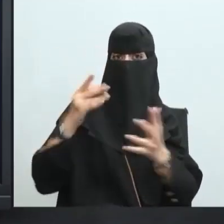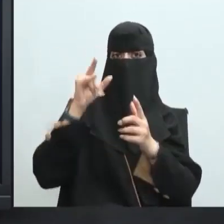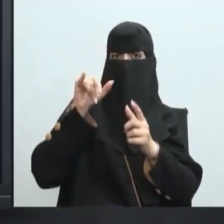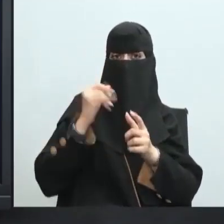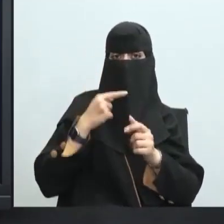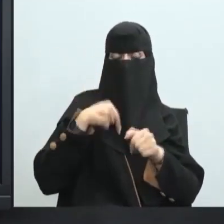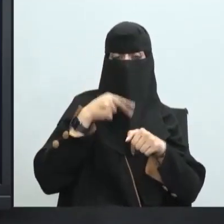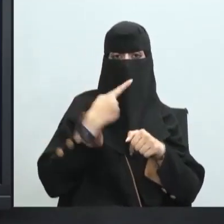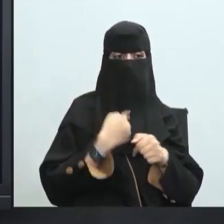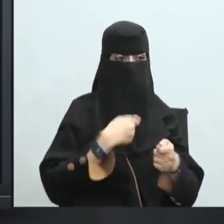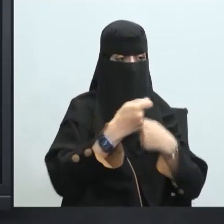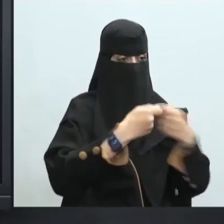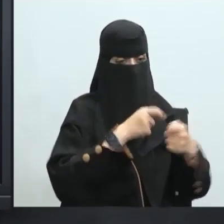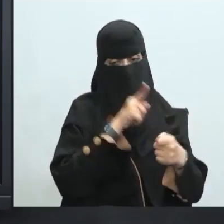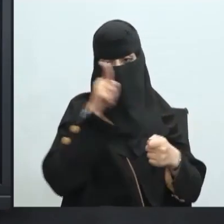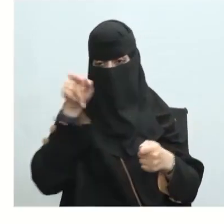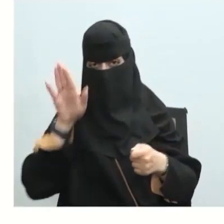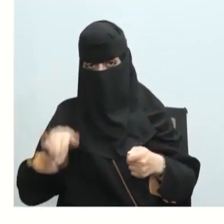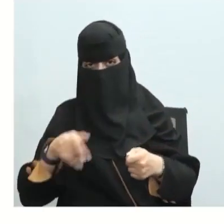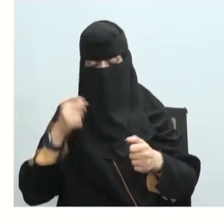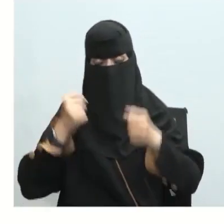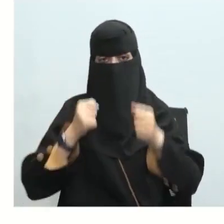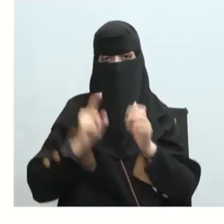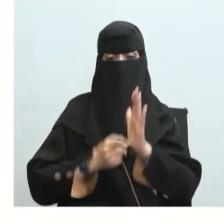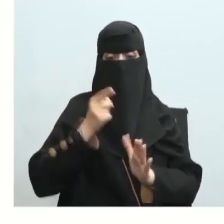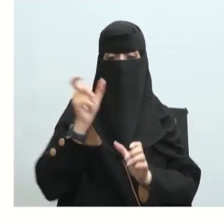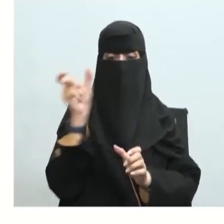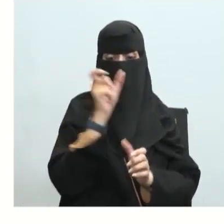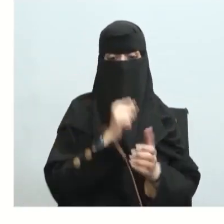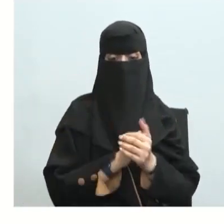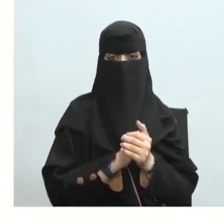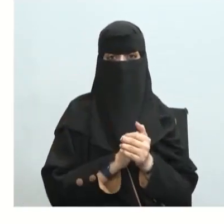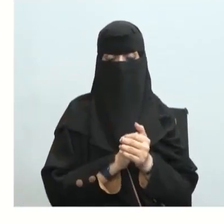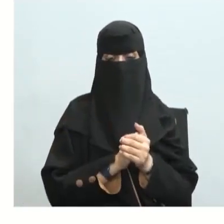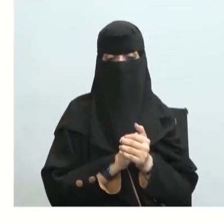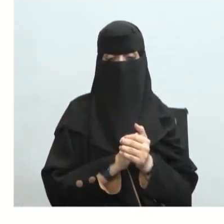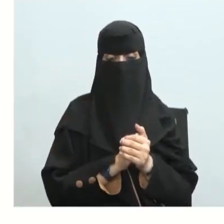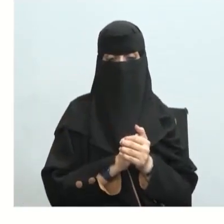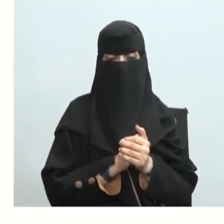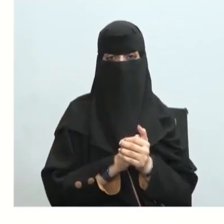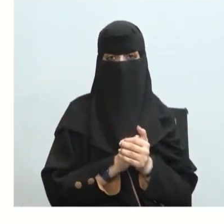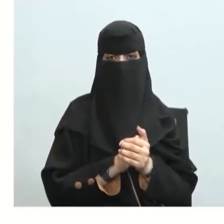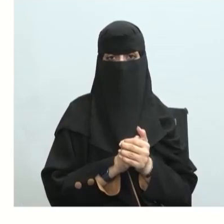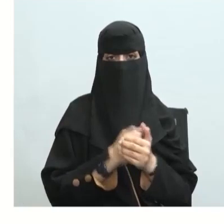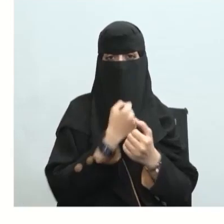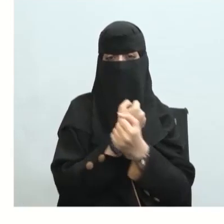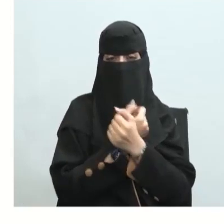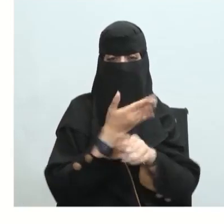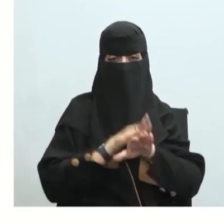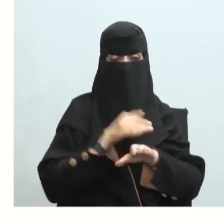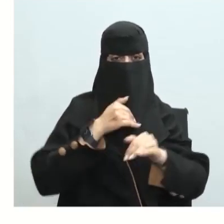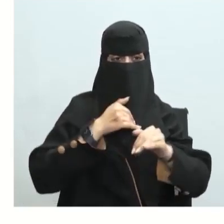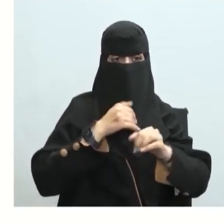وهنا يريد منك ان تسوق لهذه السيارات او بدايه الفاظ مؤثره لاحظ الالفاظ هنا امان على اصعب